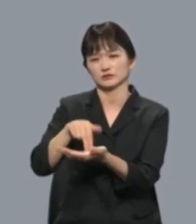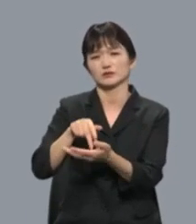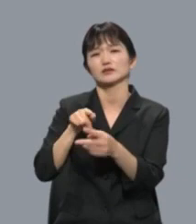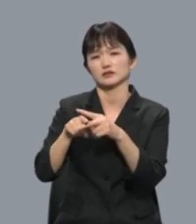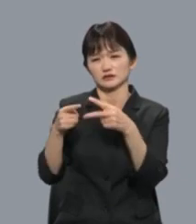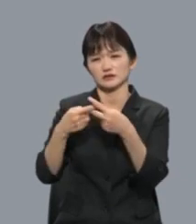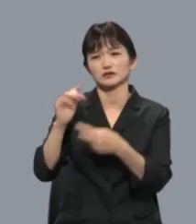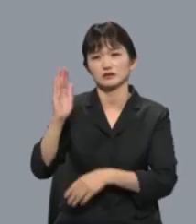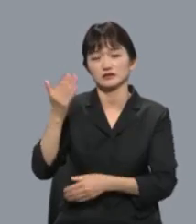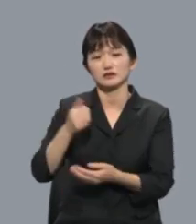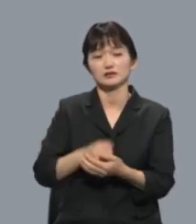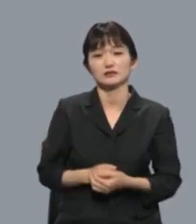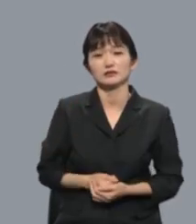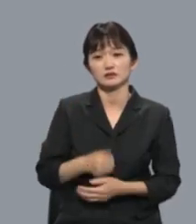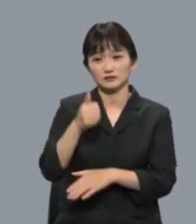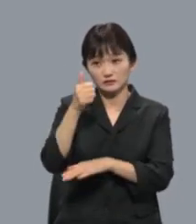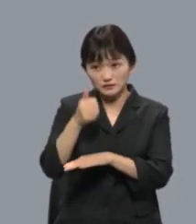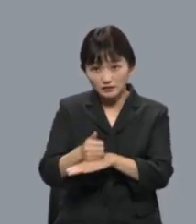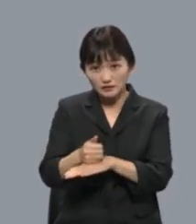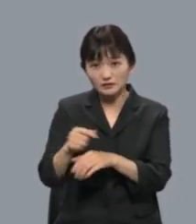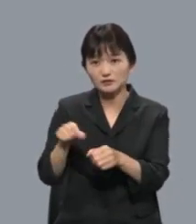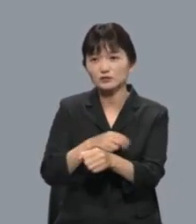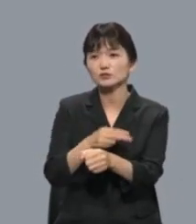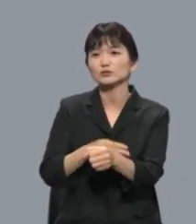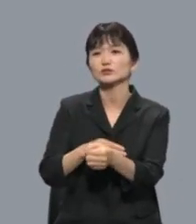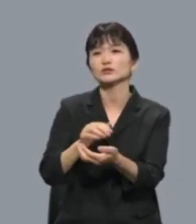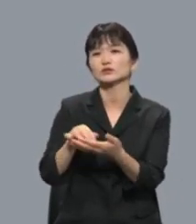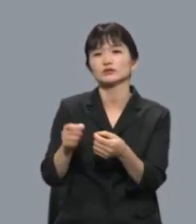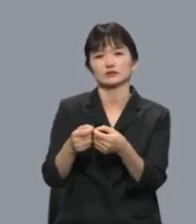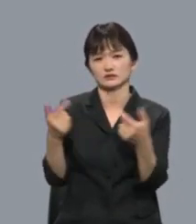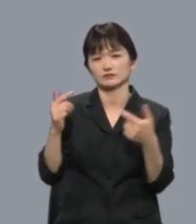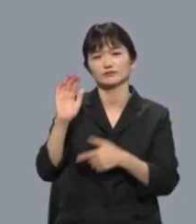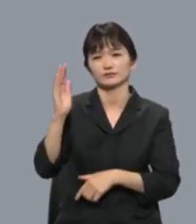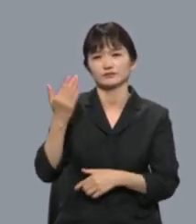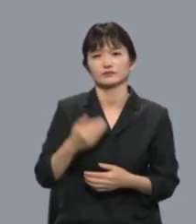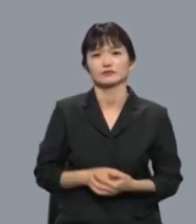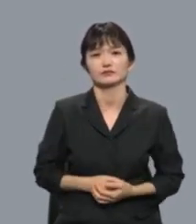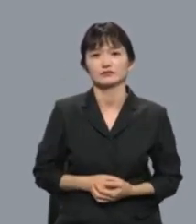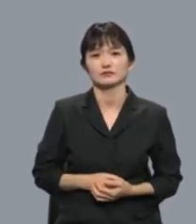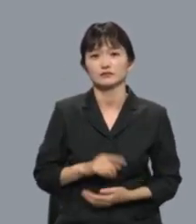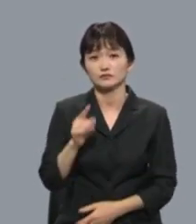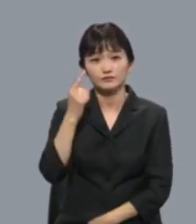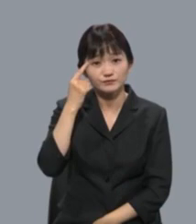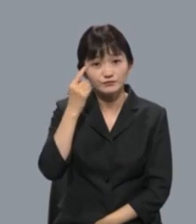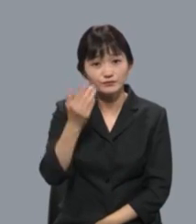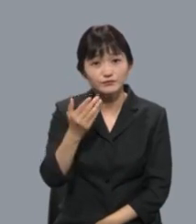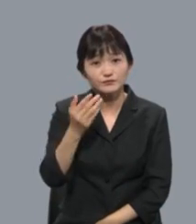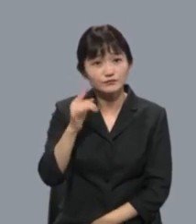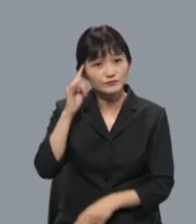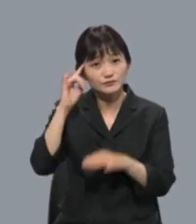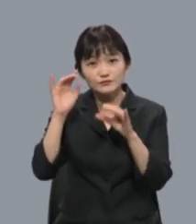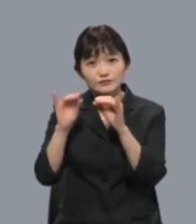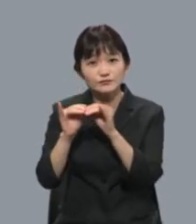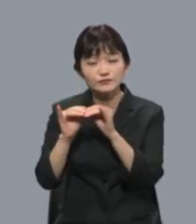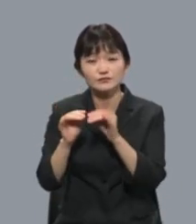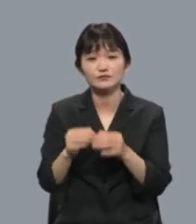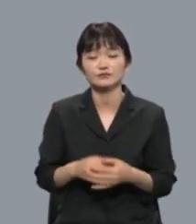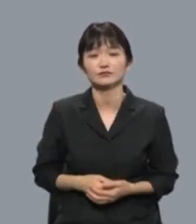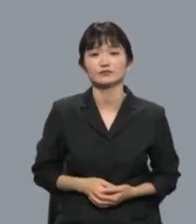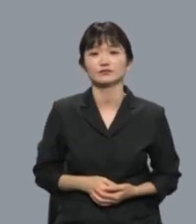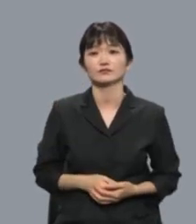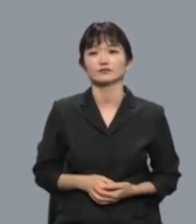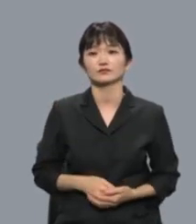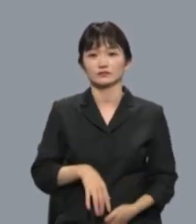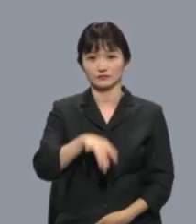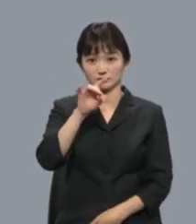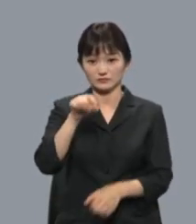되더라 결론은 특수교사를 더 늘려야 되지 않겠느냐 뭐 이런 얘기를 했는데 두 분 어떻게 해요 뭐 이런 내용에 동의하십니까 근데 우선